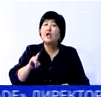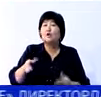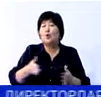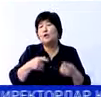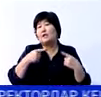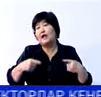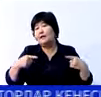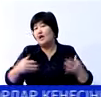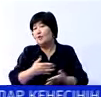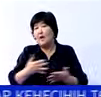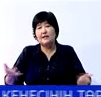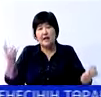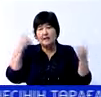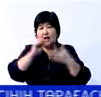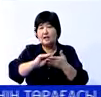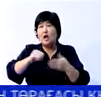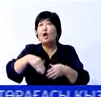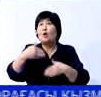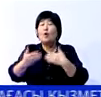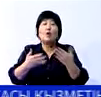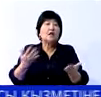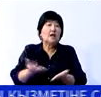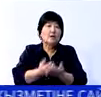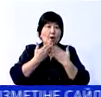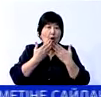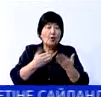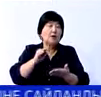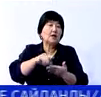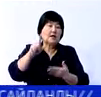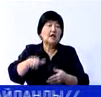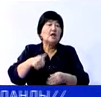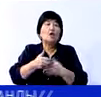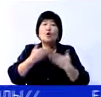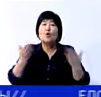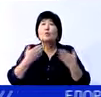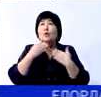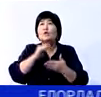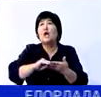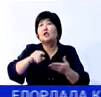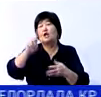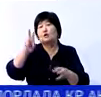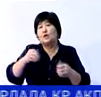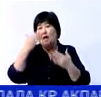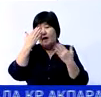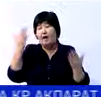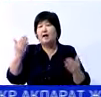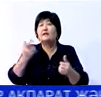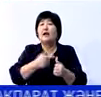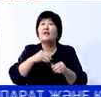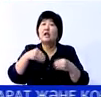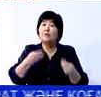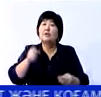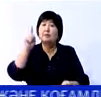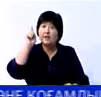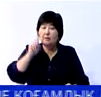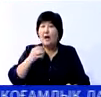азабы, тағы да басқа шығармалары қолдан қолға тимей оқылып, қаламгерге ең көп оқылатын жазушы деген халықтың өз атағын алып бергені